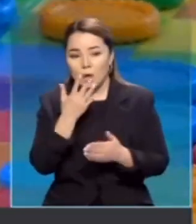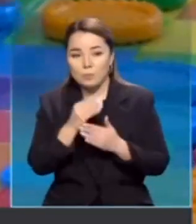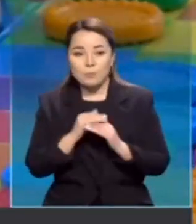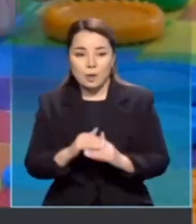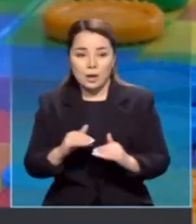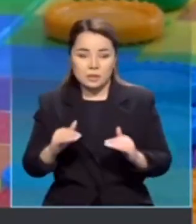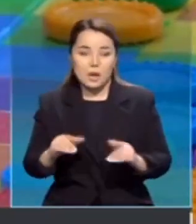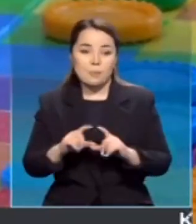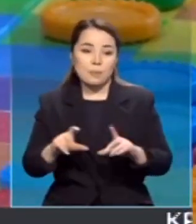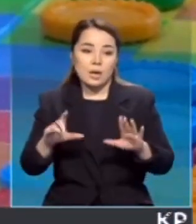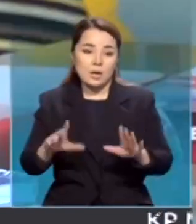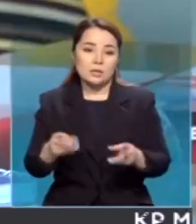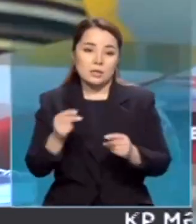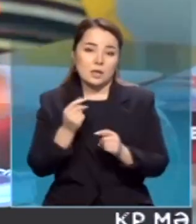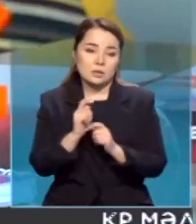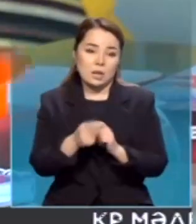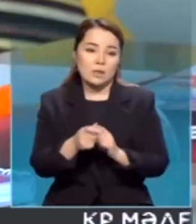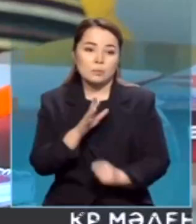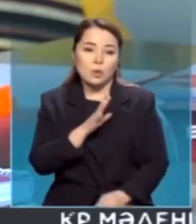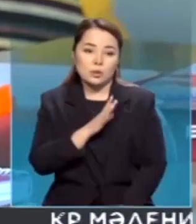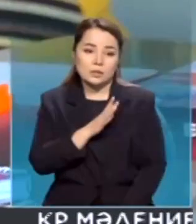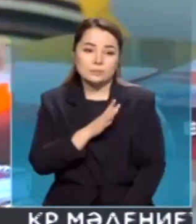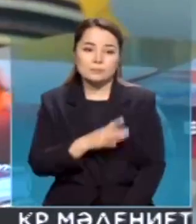жатқан мекемелерге тапсырылды.